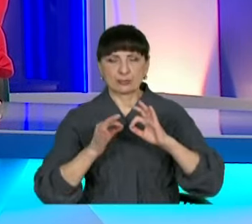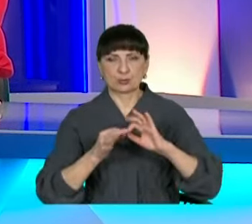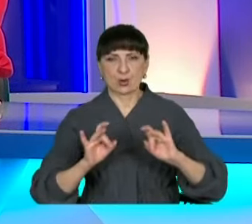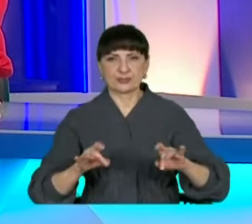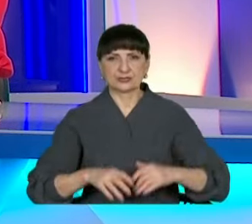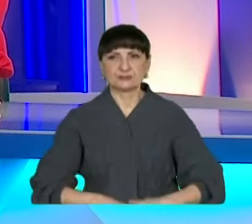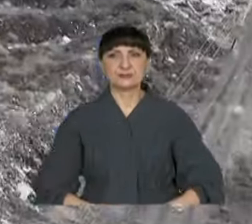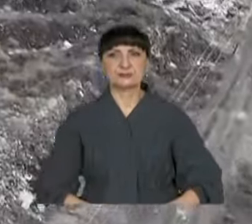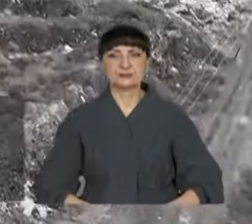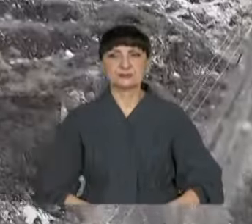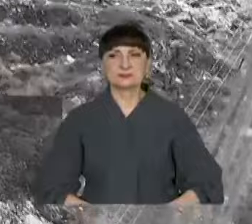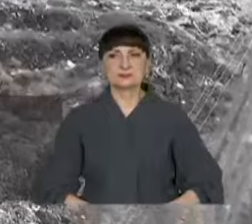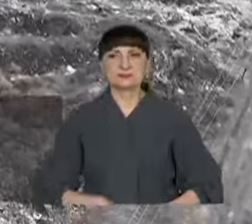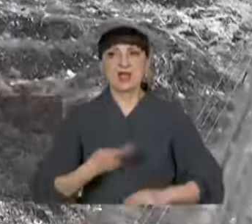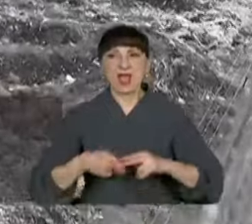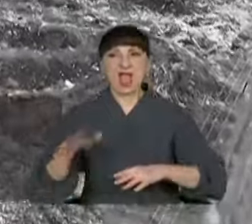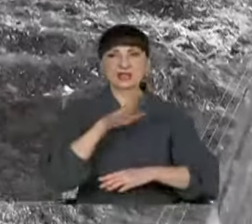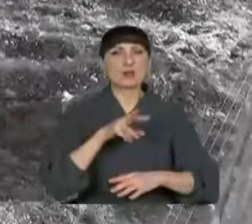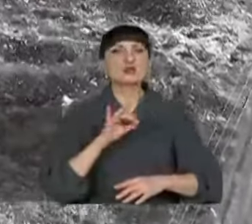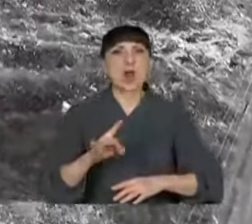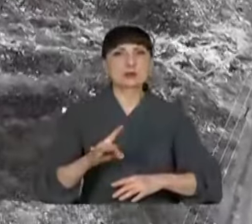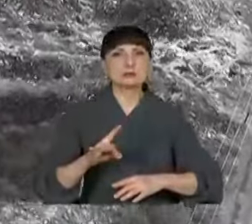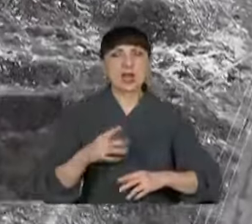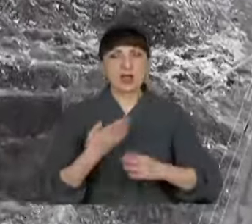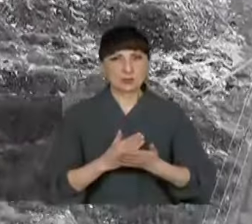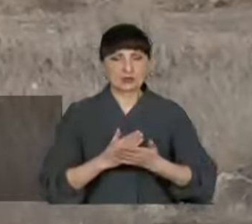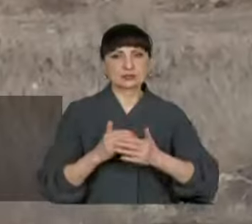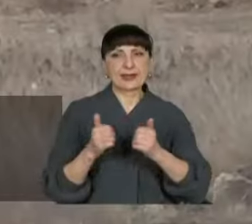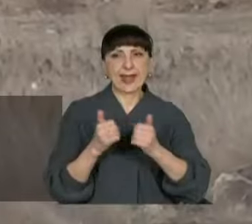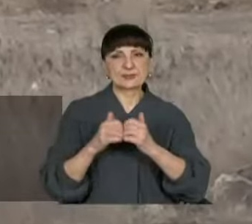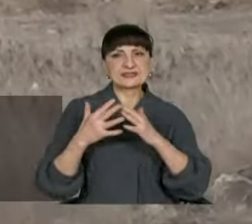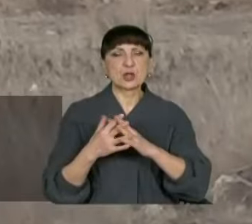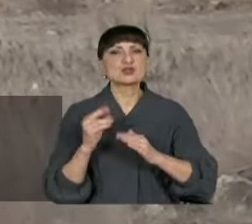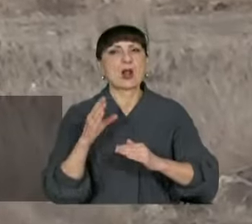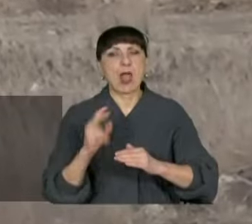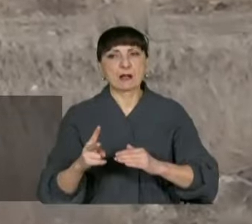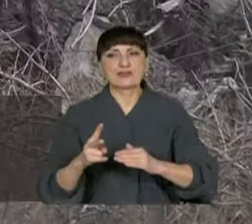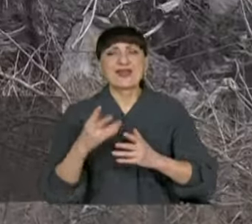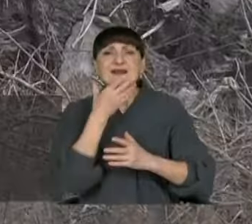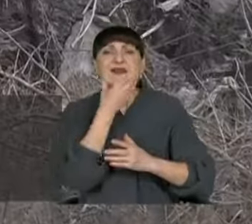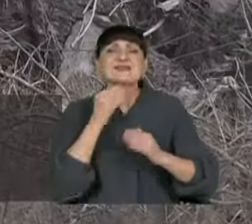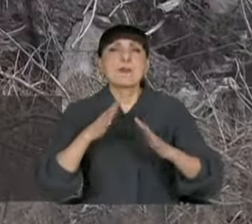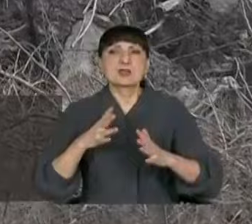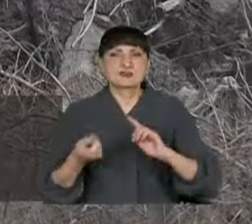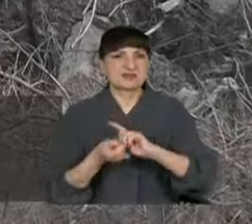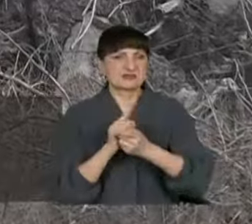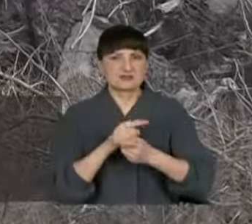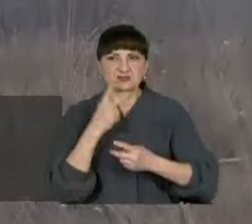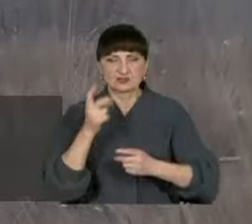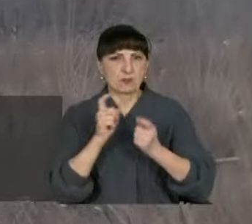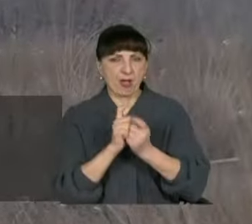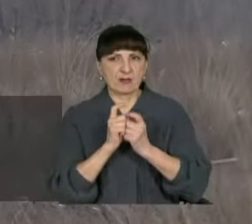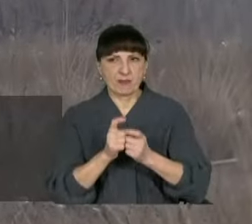Махамбетов. Это мусорный полигон, который расположен близ села Щелек. Живописное место превратилось для сельчан в борьбу